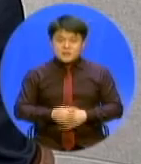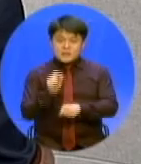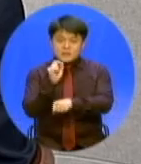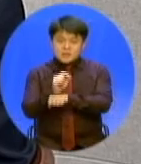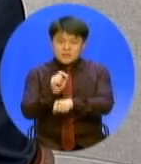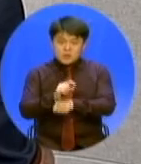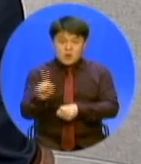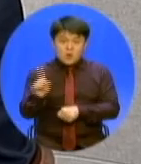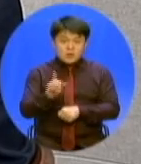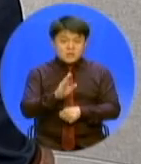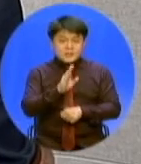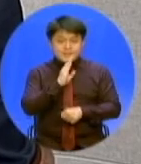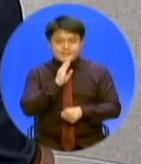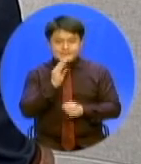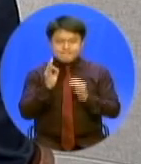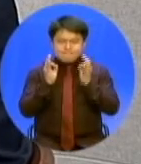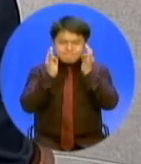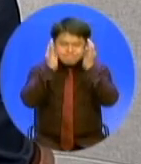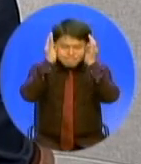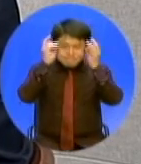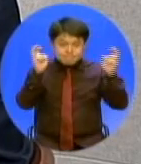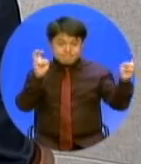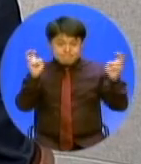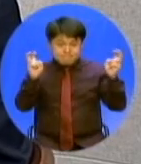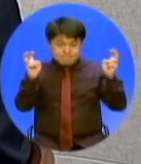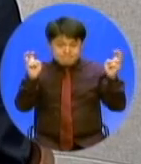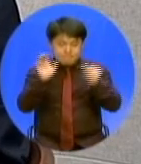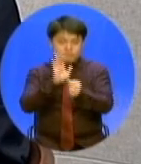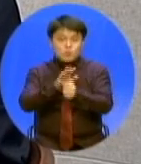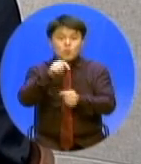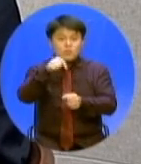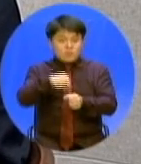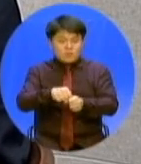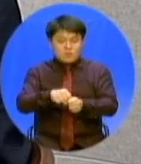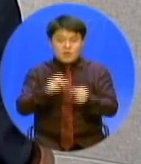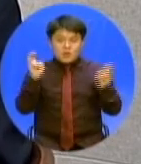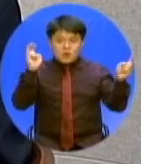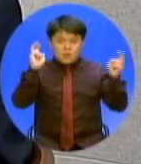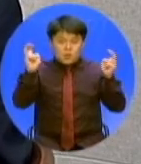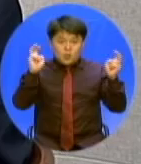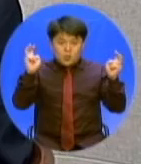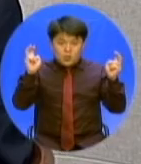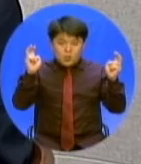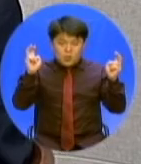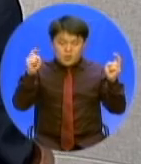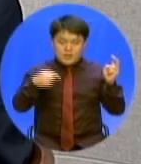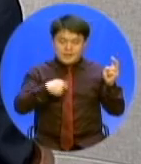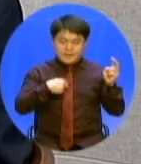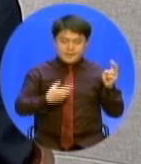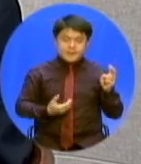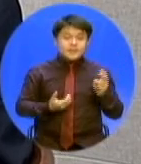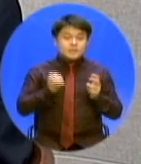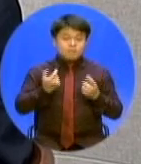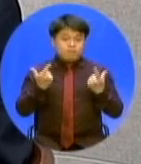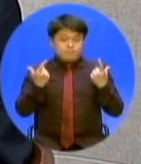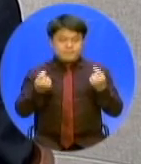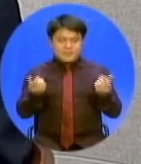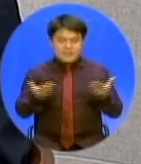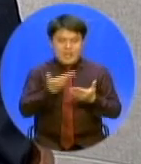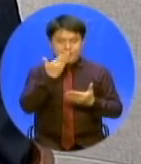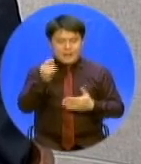직원들이 정말 의욕적으로 회사를 위해서 회사가 내 회사인 것 인장 이렇게 일할 수